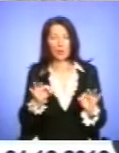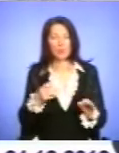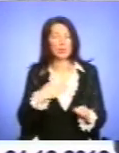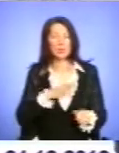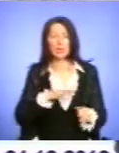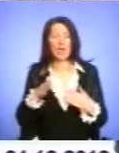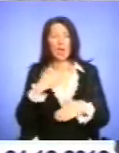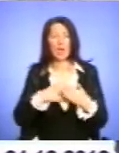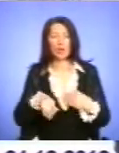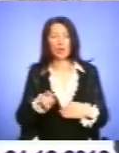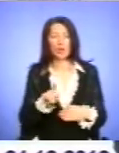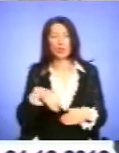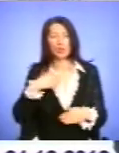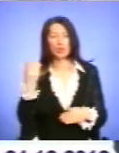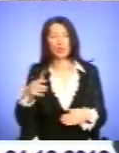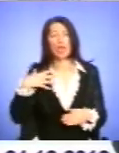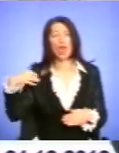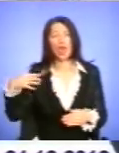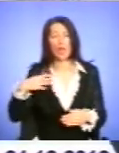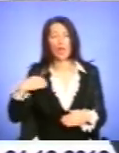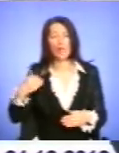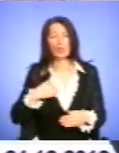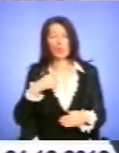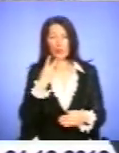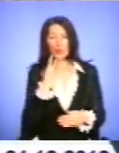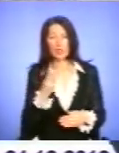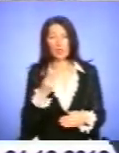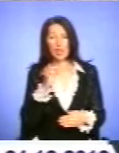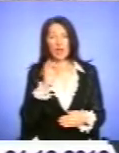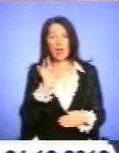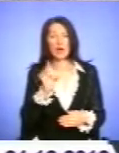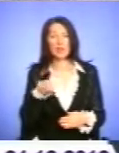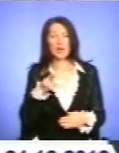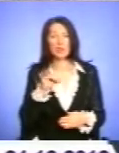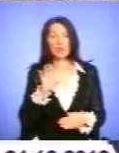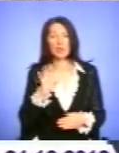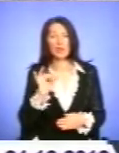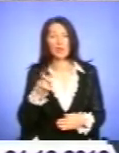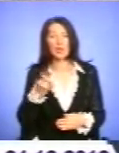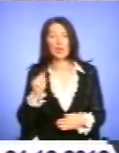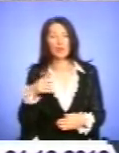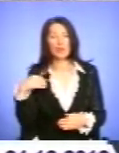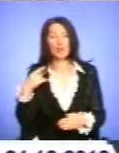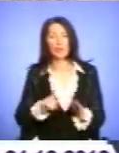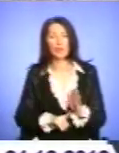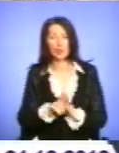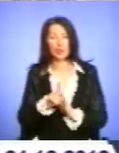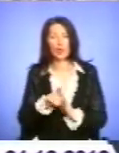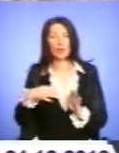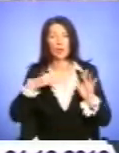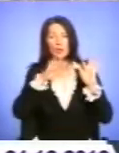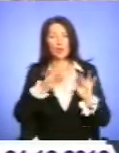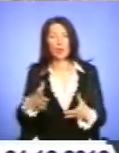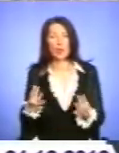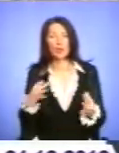радує. Тому що зі сторони Львова, як нам вже сказали, в Радивилові, Львів, починає випадання мокрого снігу